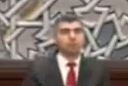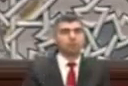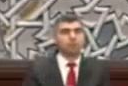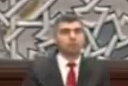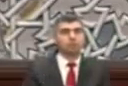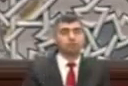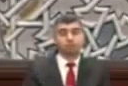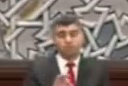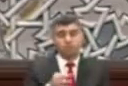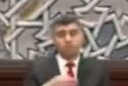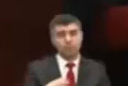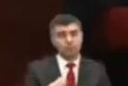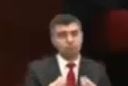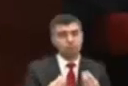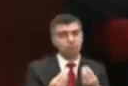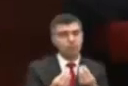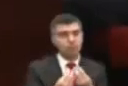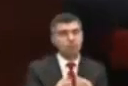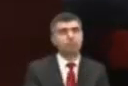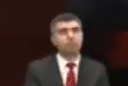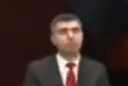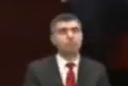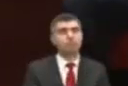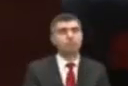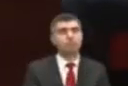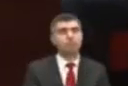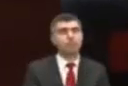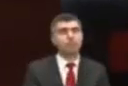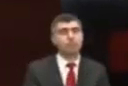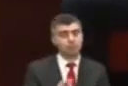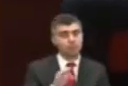أنا معك أن فعلا